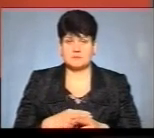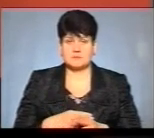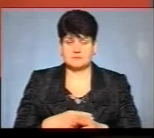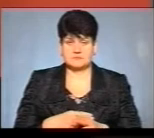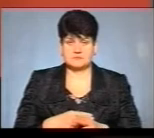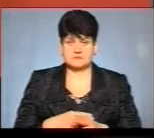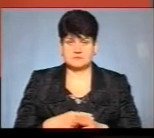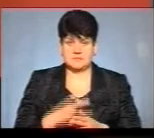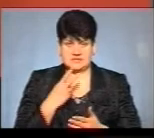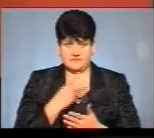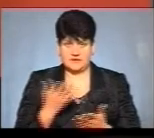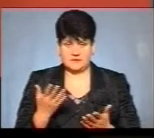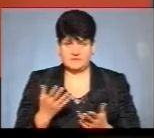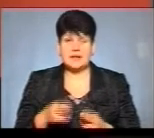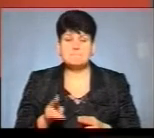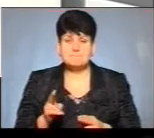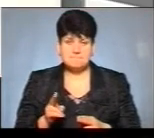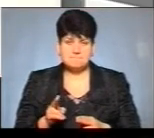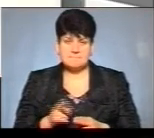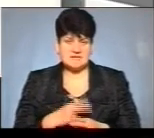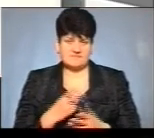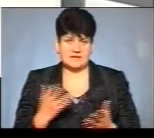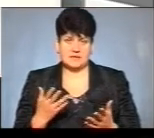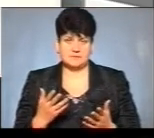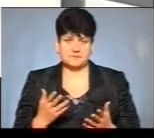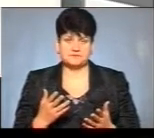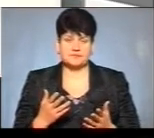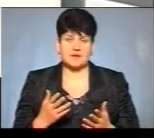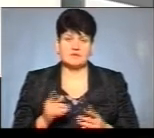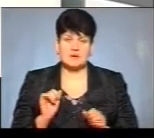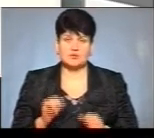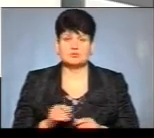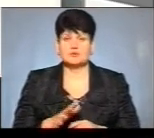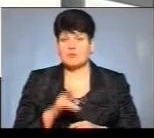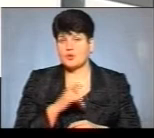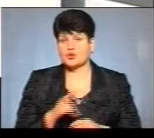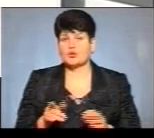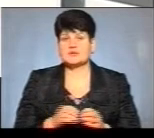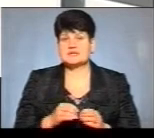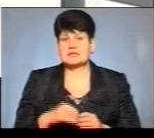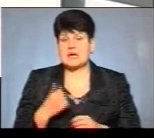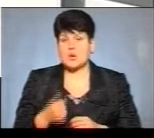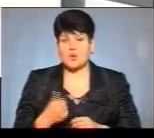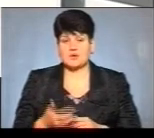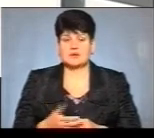безсимптомною. Вона безсимптомною може бути і протягом 10 років.